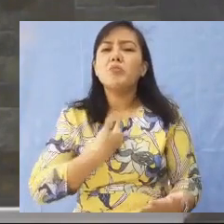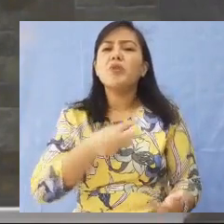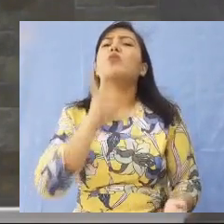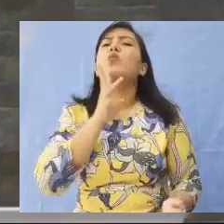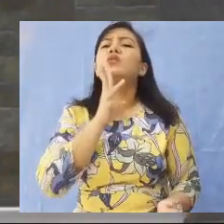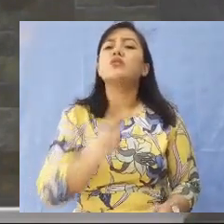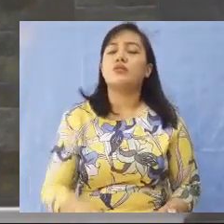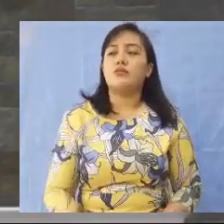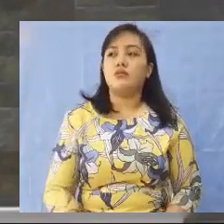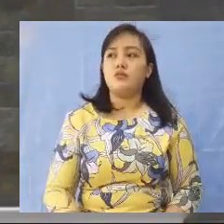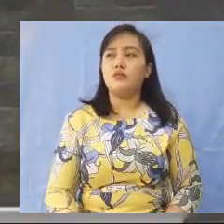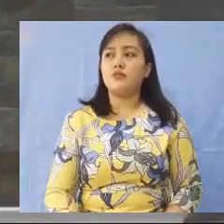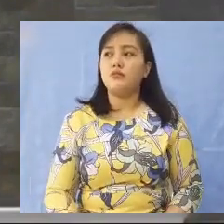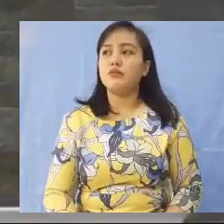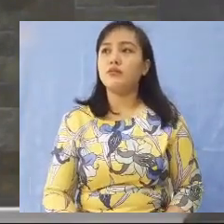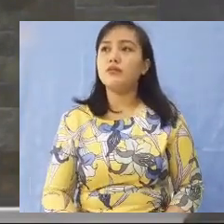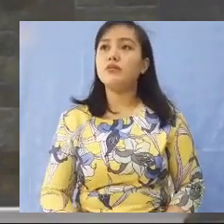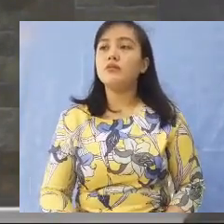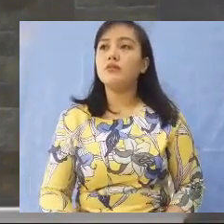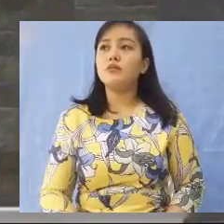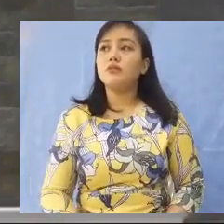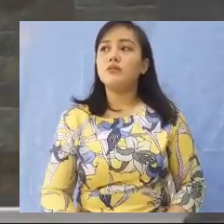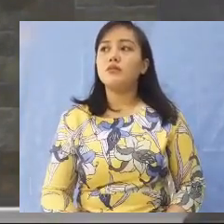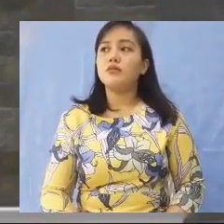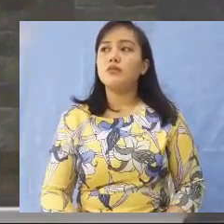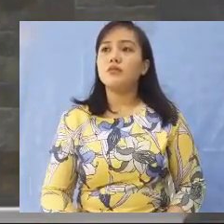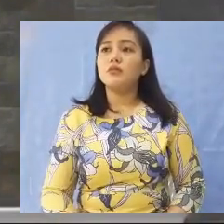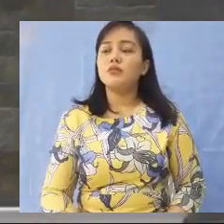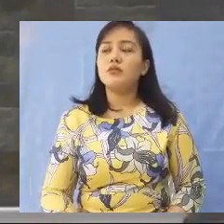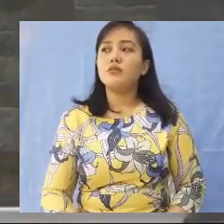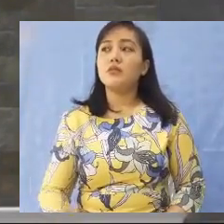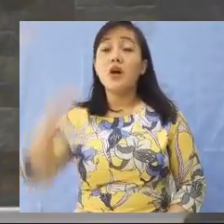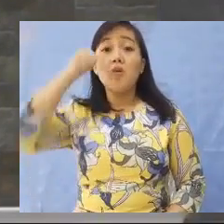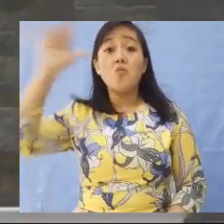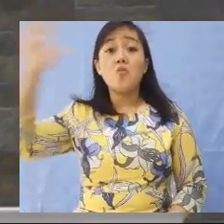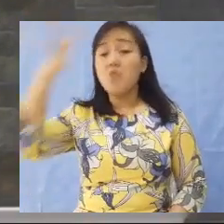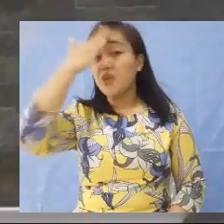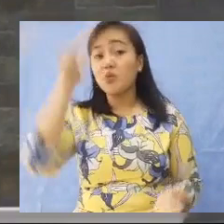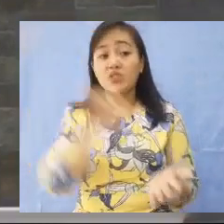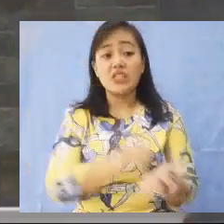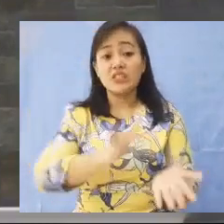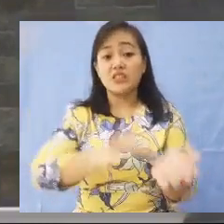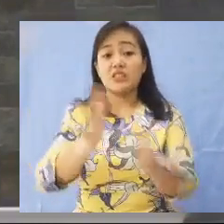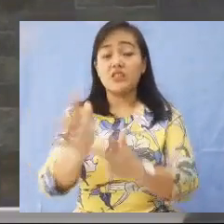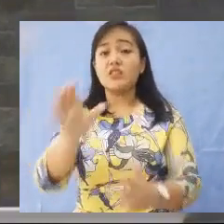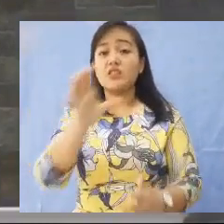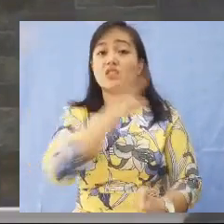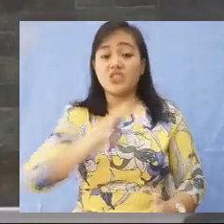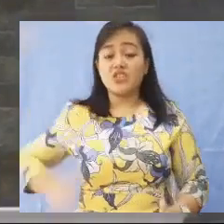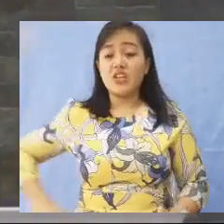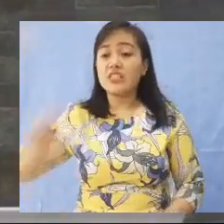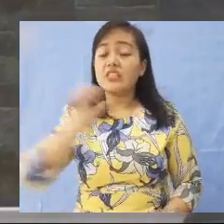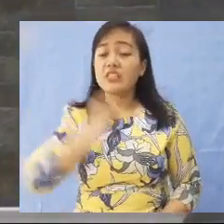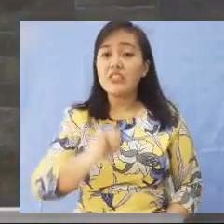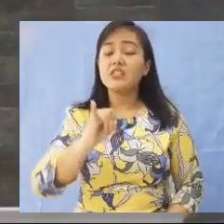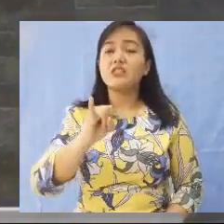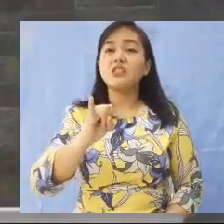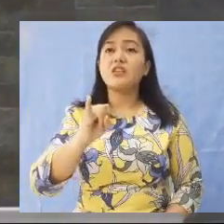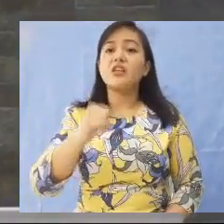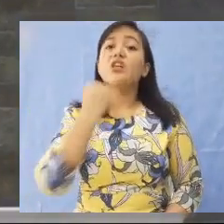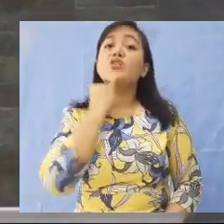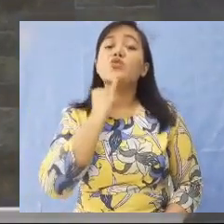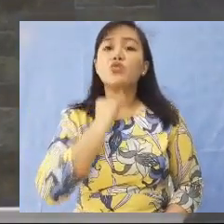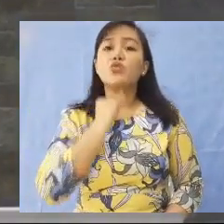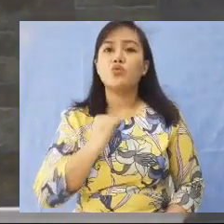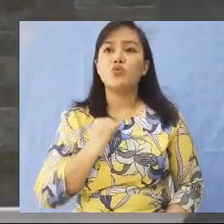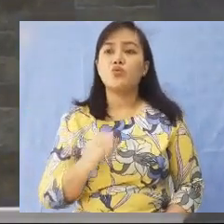ang Panginoon Jesucristo ay Jew at siya ay Samaritan. Now, Just to make you understand, ang